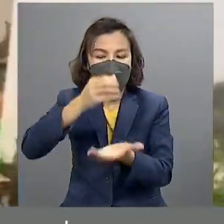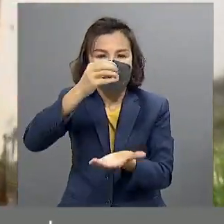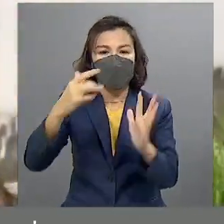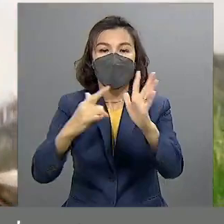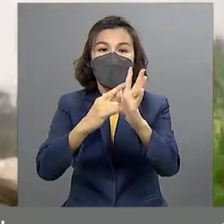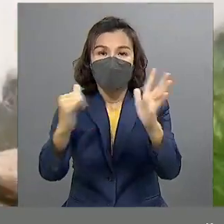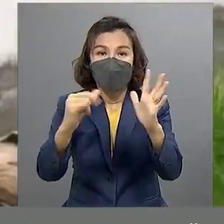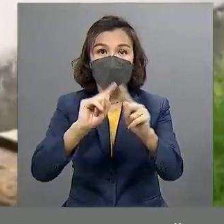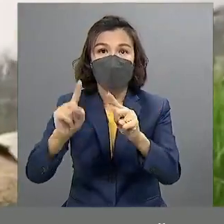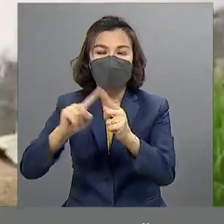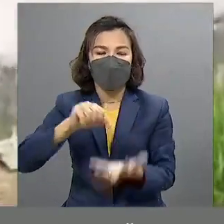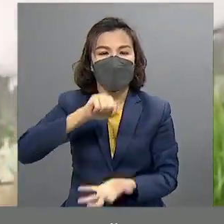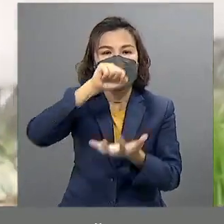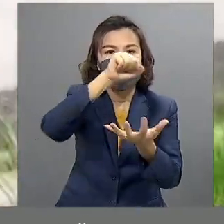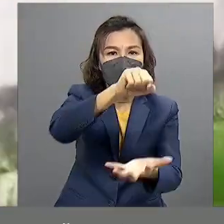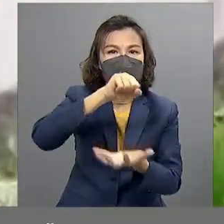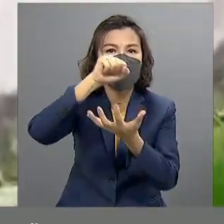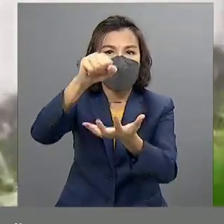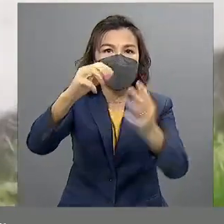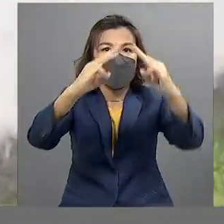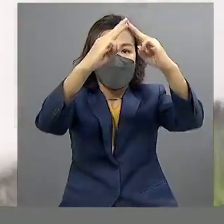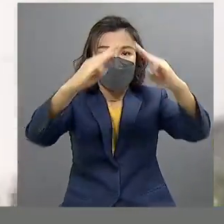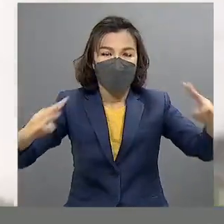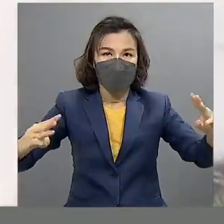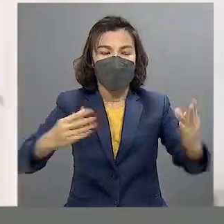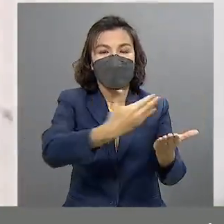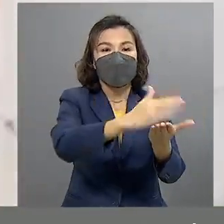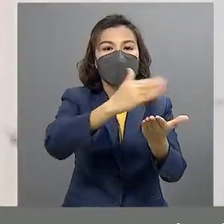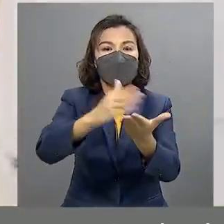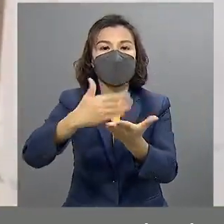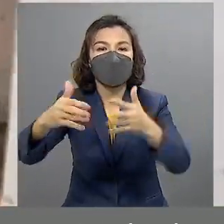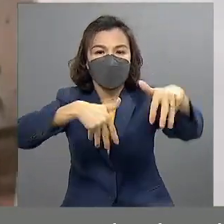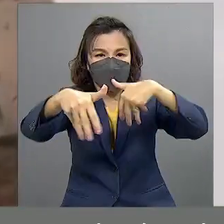มามอบให้กับทางวัดเพื่อแจกจ่ายเยียวยาประชาชนด้วยนะคะ